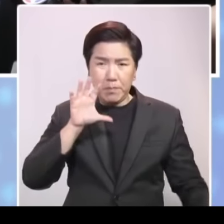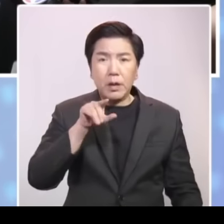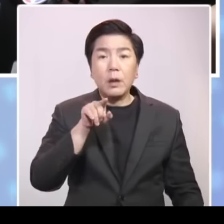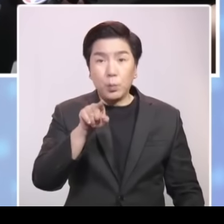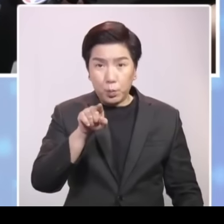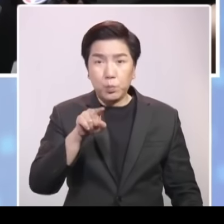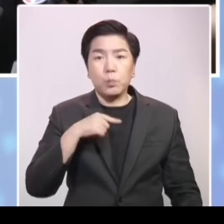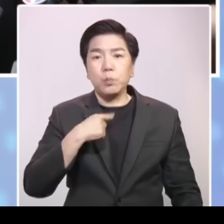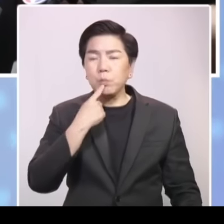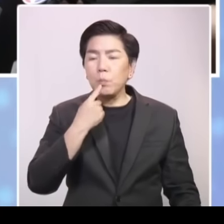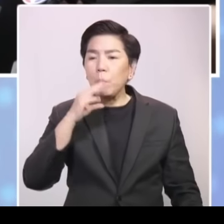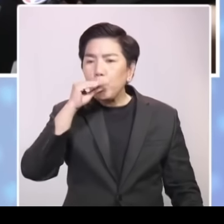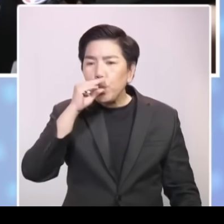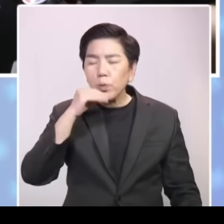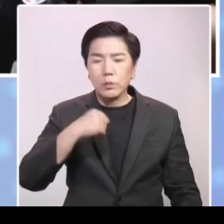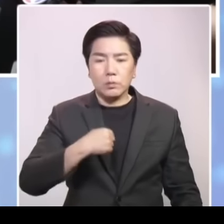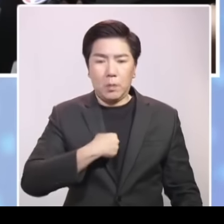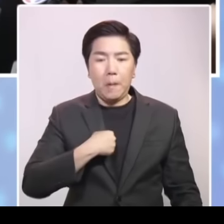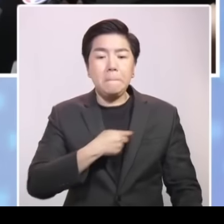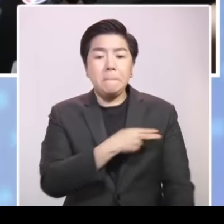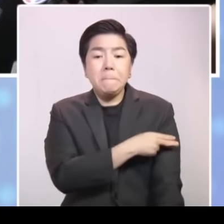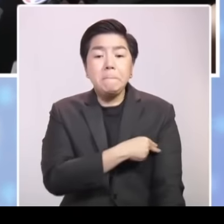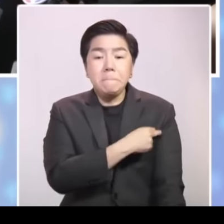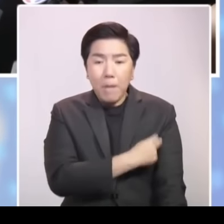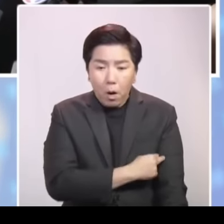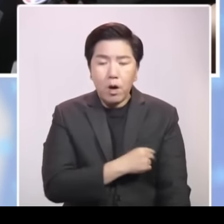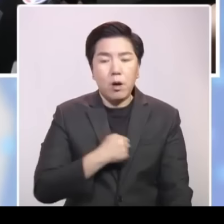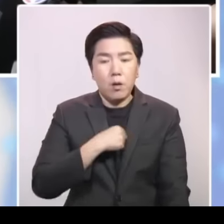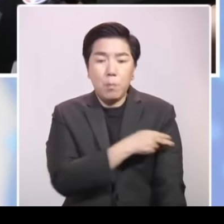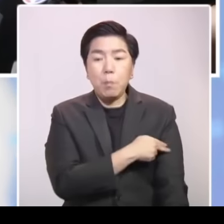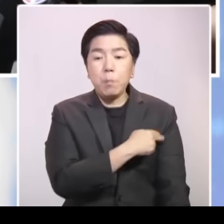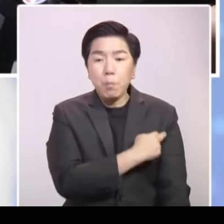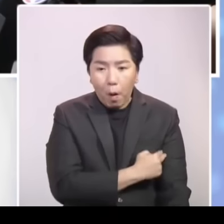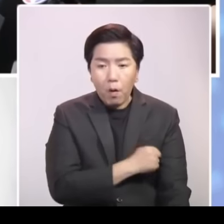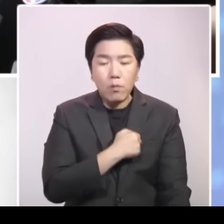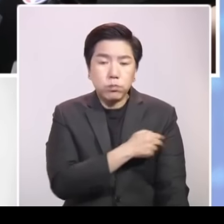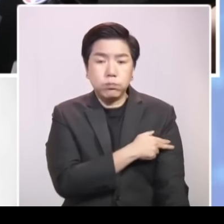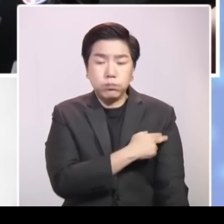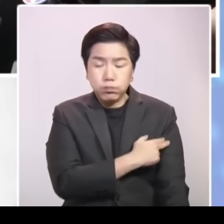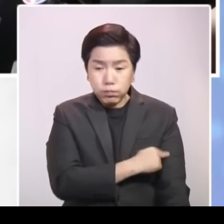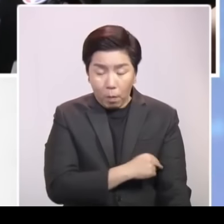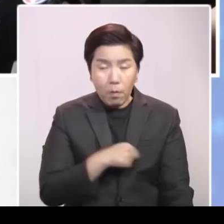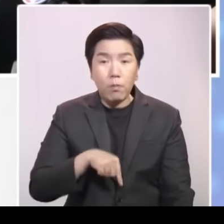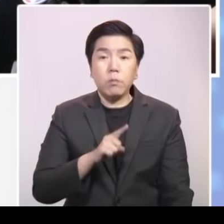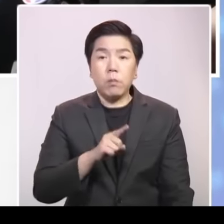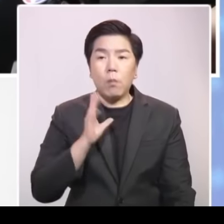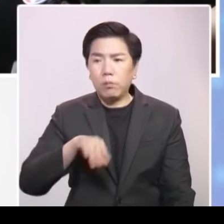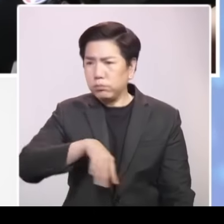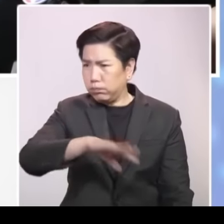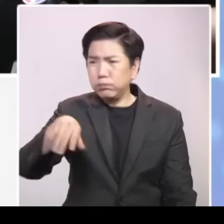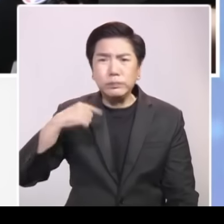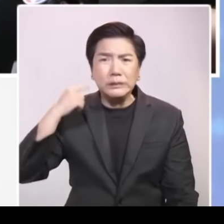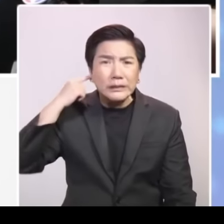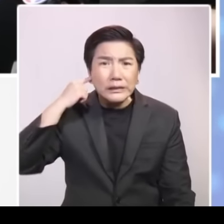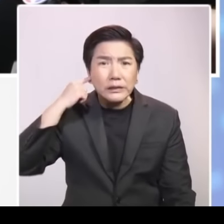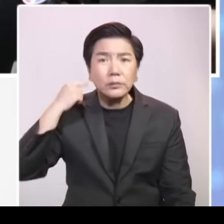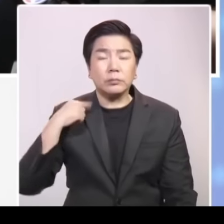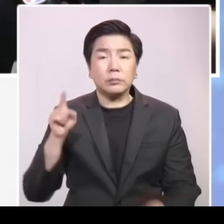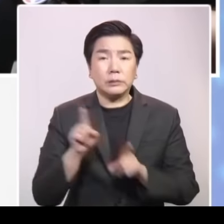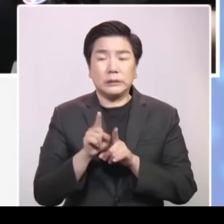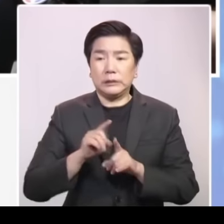คุณได้พยายามพูดว่าคุณเนี่ยคุณหมอแล้วหลายๆคนเนี่ยในสื่อนะครับก็ได้ยินกันชัดเจนว่า